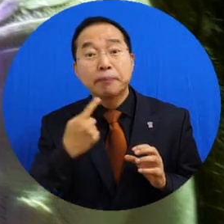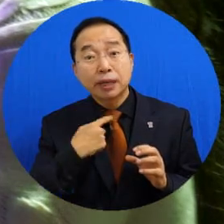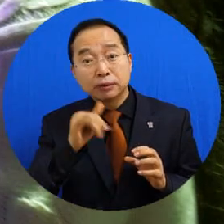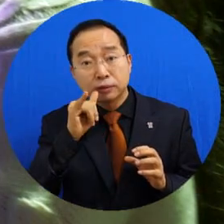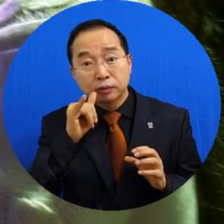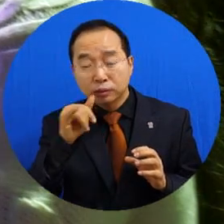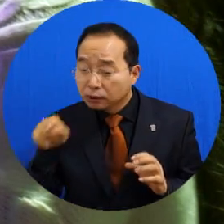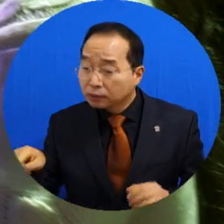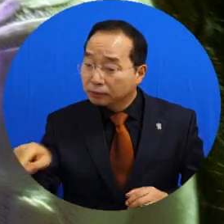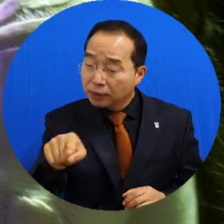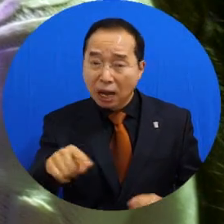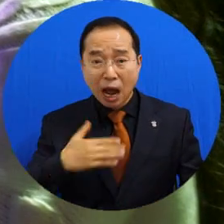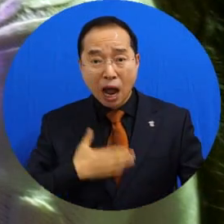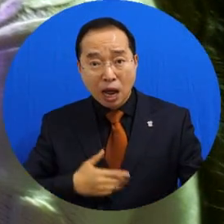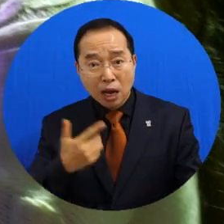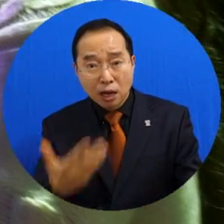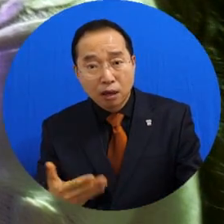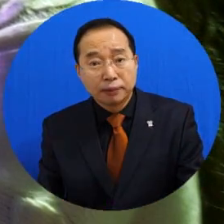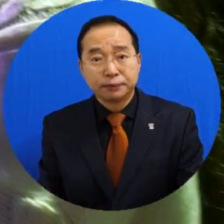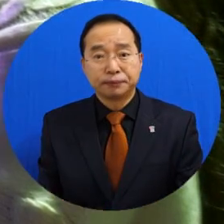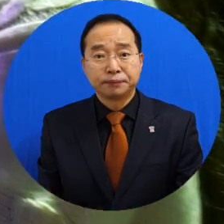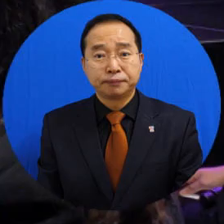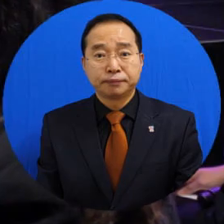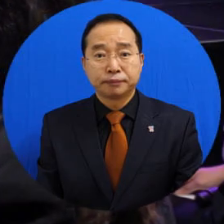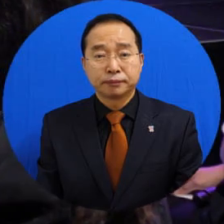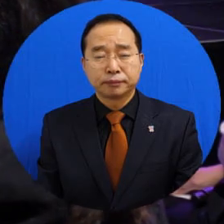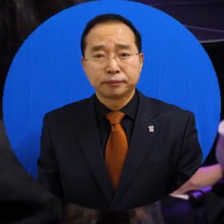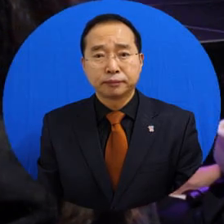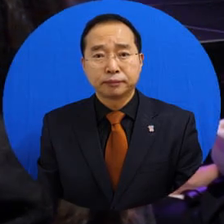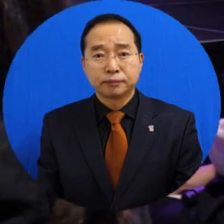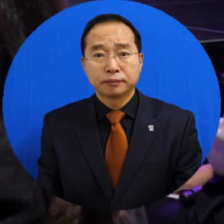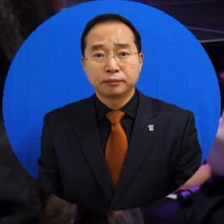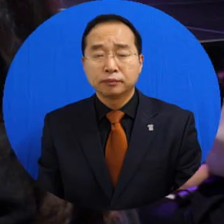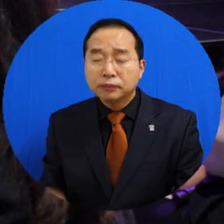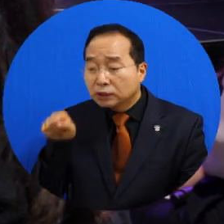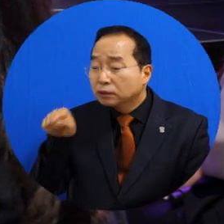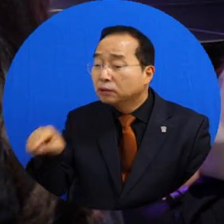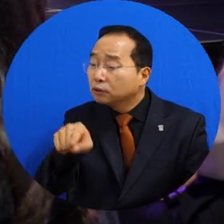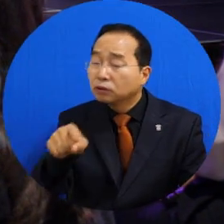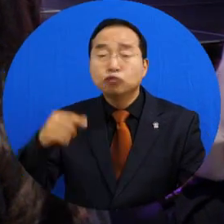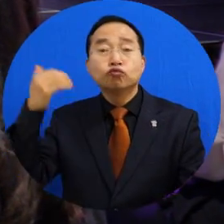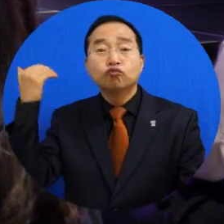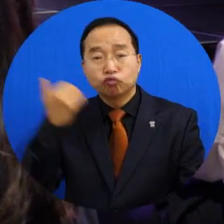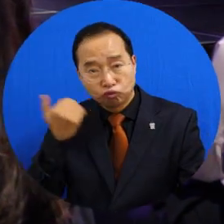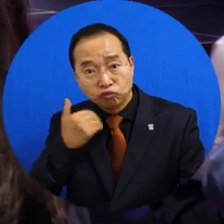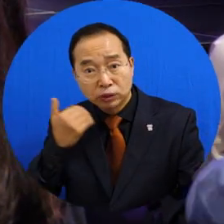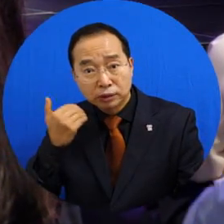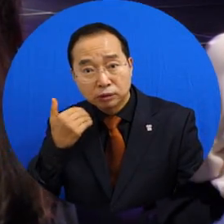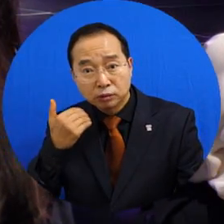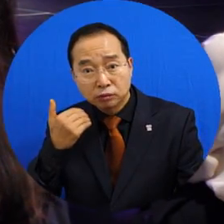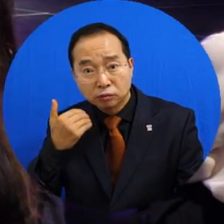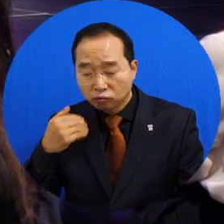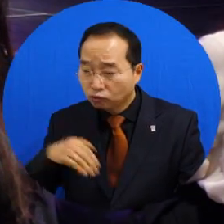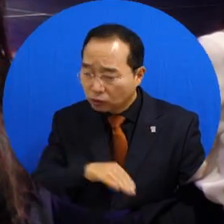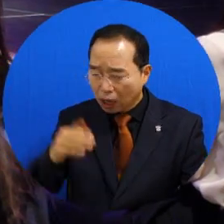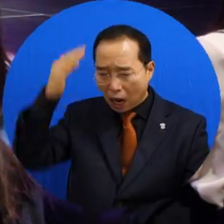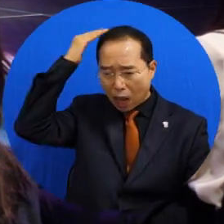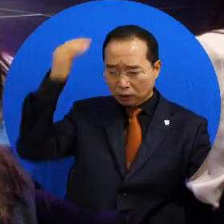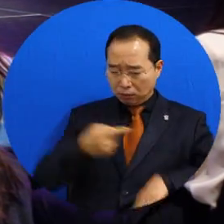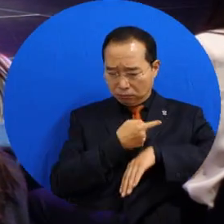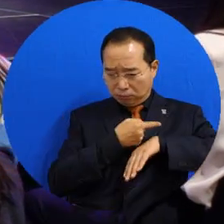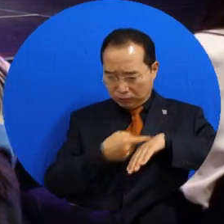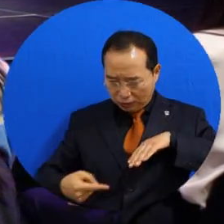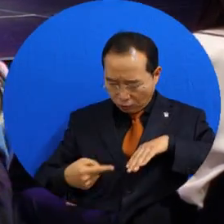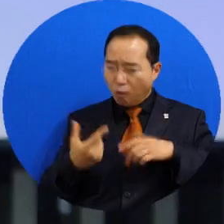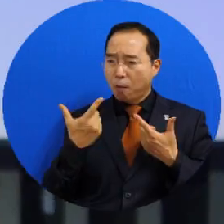여러분들을 그들을 얼마나 알고 있다고 생각하시나요? 혹은 그들이 누구인지, 우리와 같은